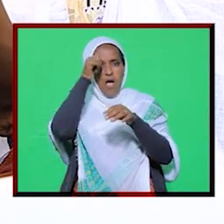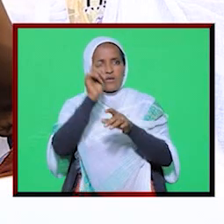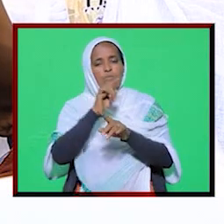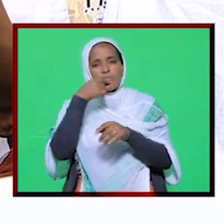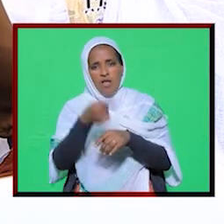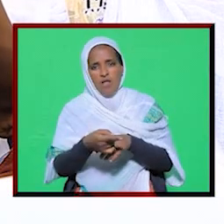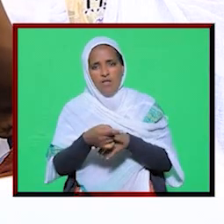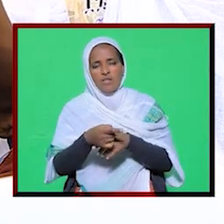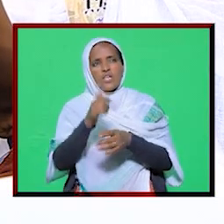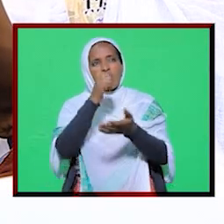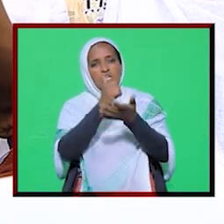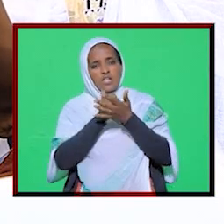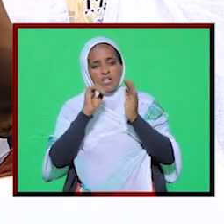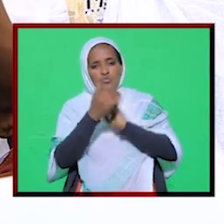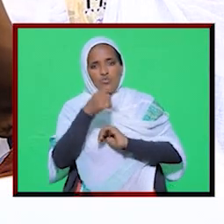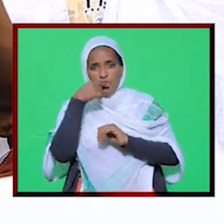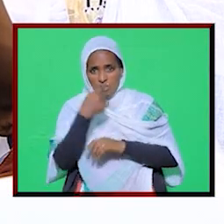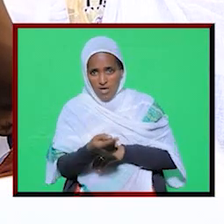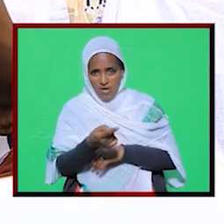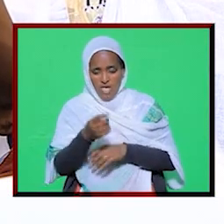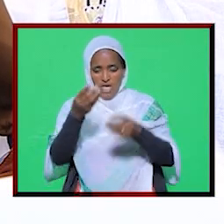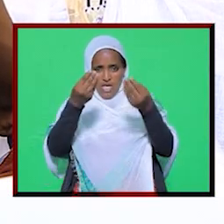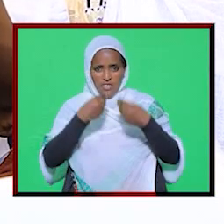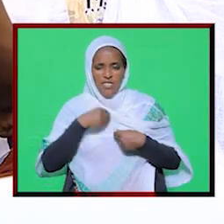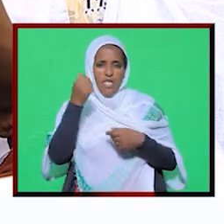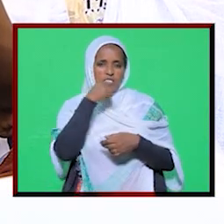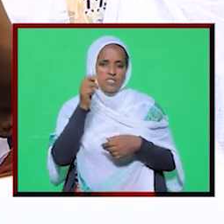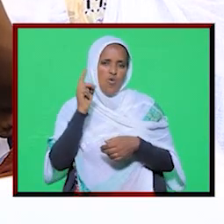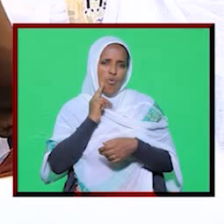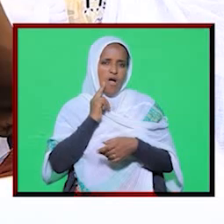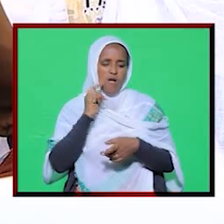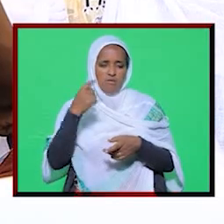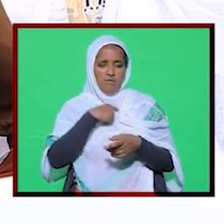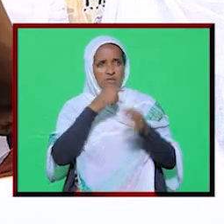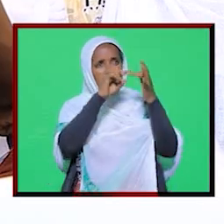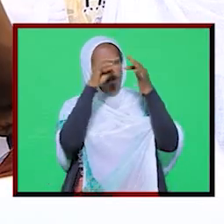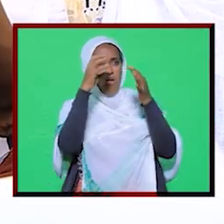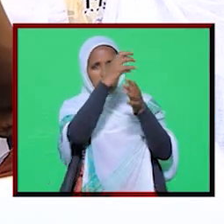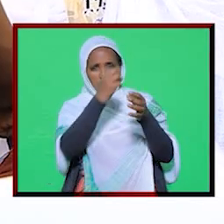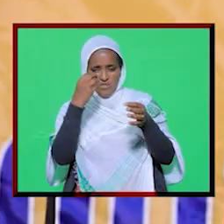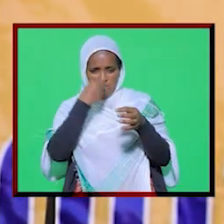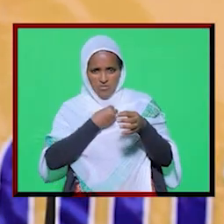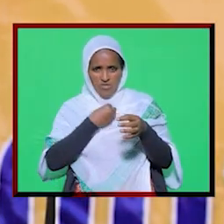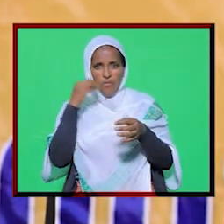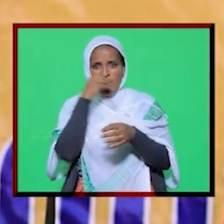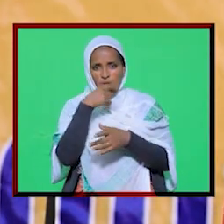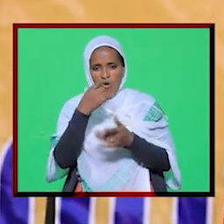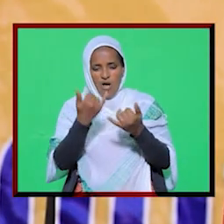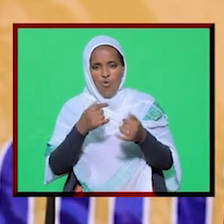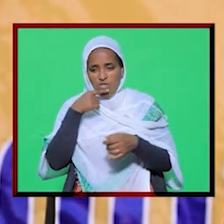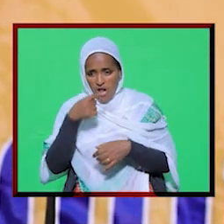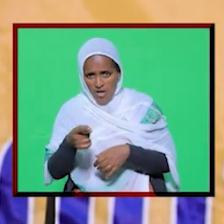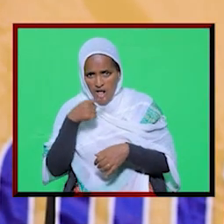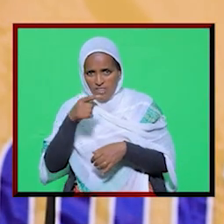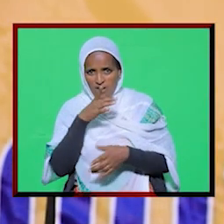አለ? ረዳትሁንህ ብለህ የሰጠኸኝ ሴት ከዛፉ ሰጠችኝና በላው አለ። አሁን